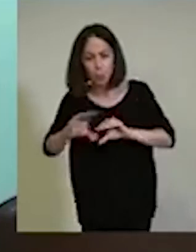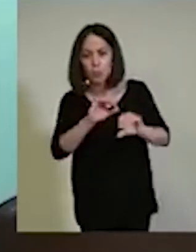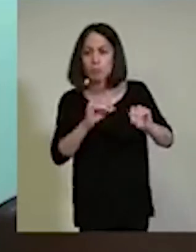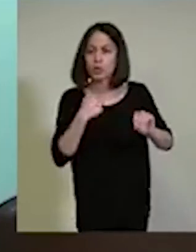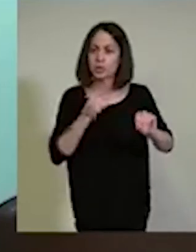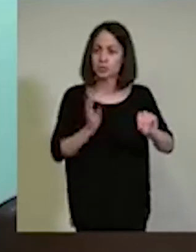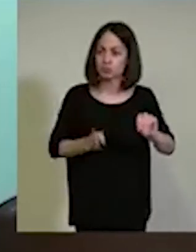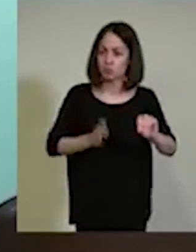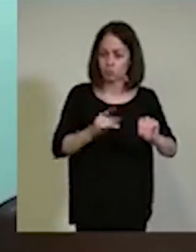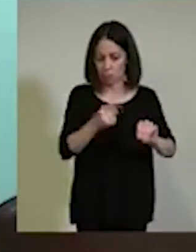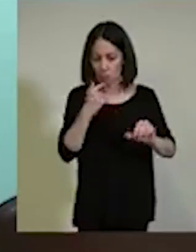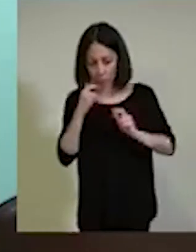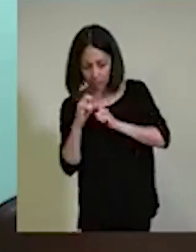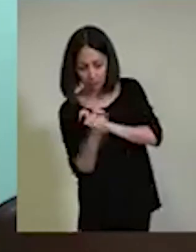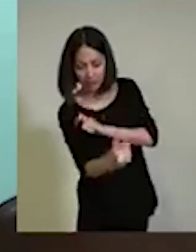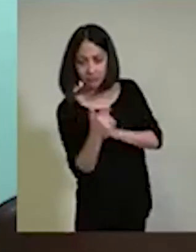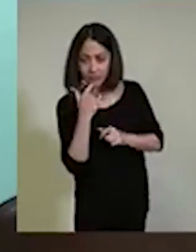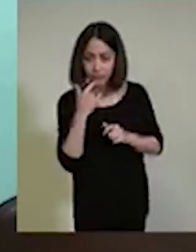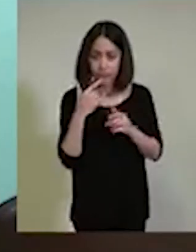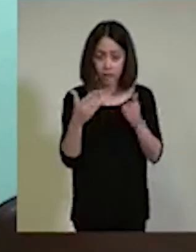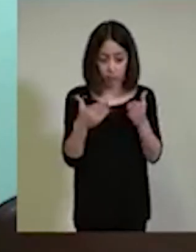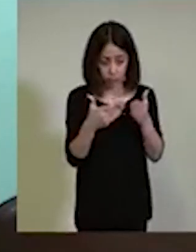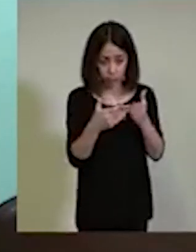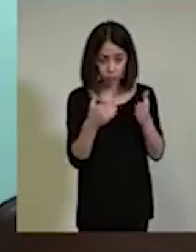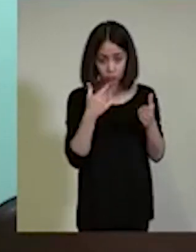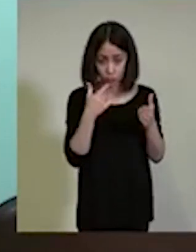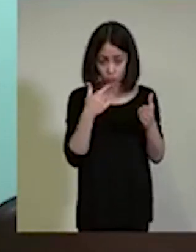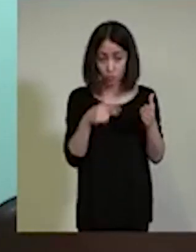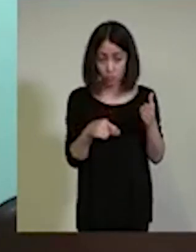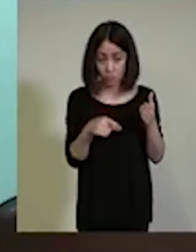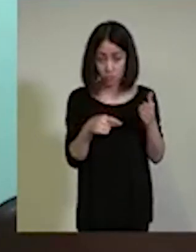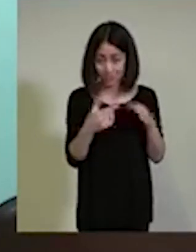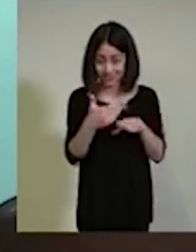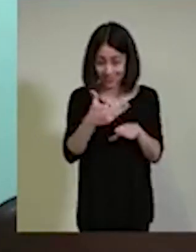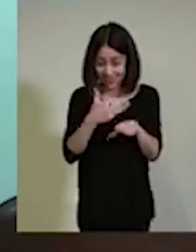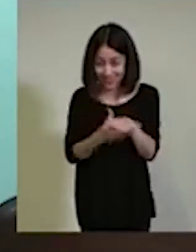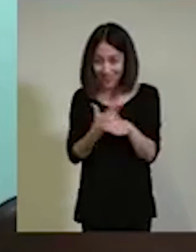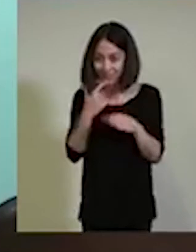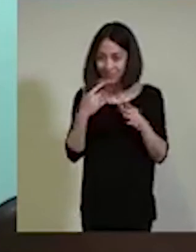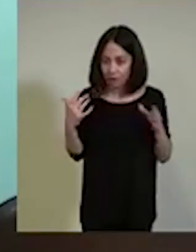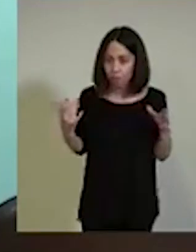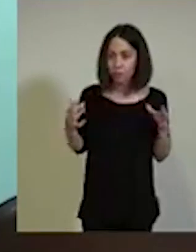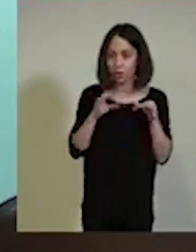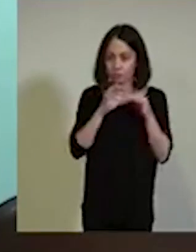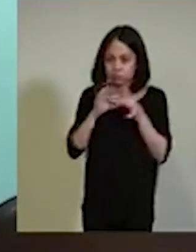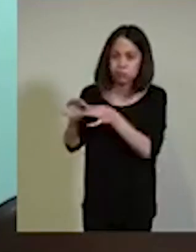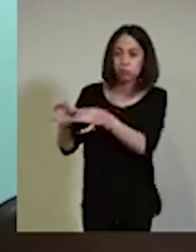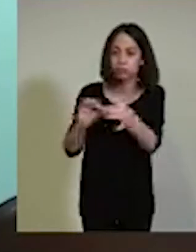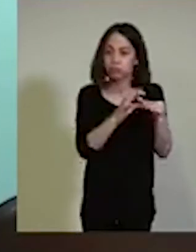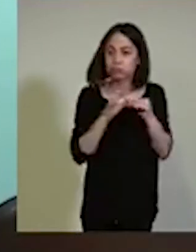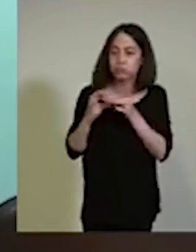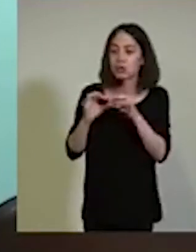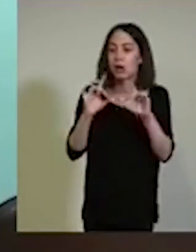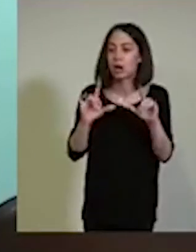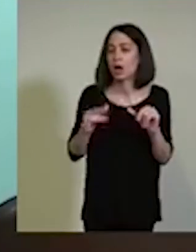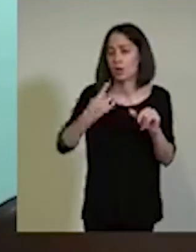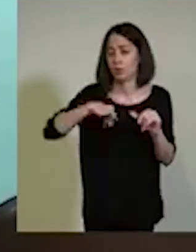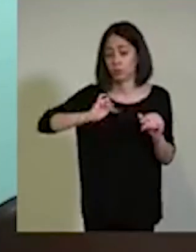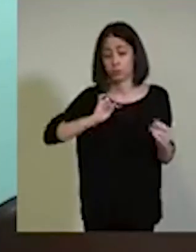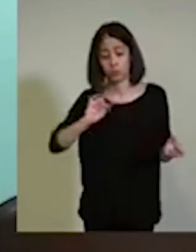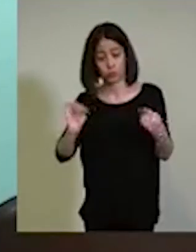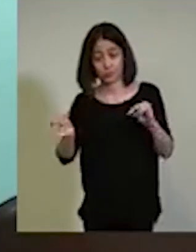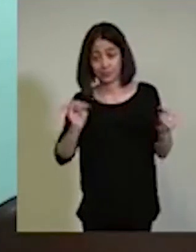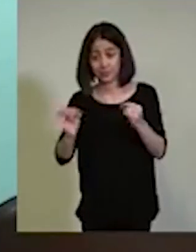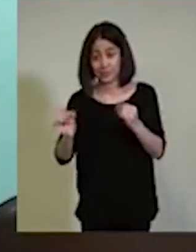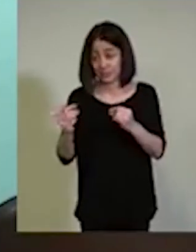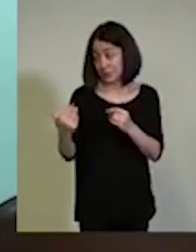auxquels ils demandent une association anticipée, concertée. Nous avons pu encore le vérifier dans le cadre des débats que nous avons eus en